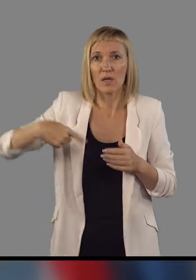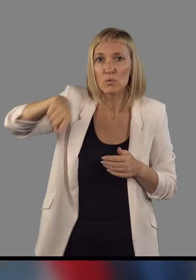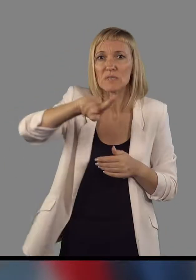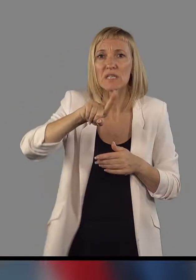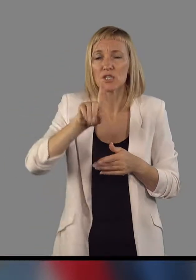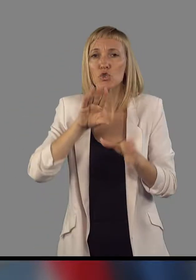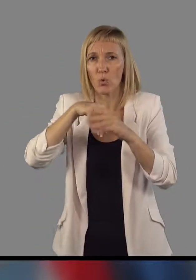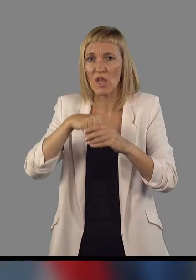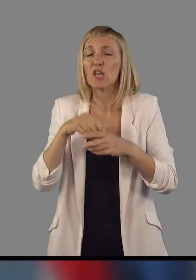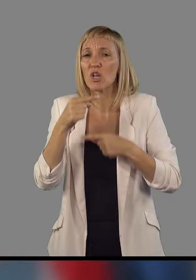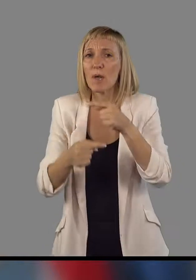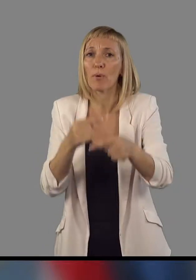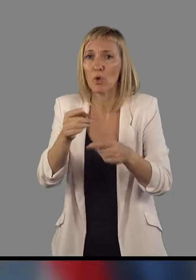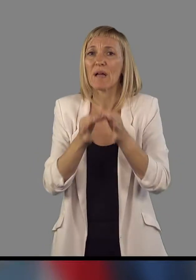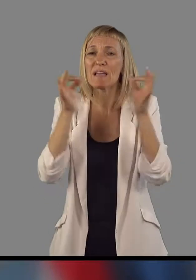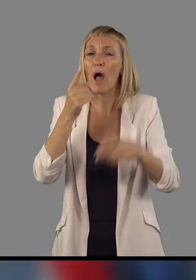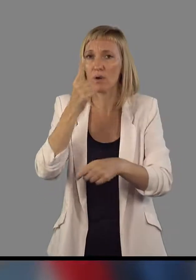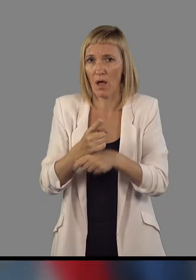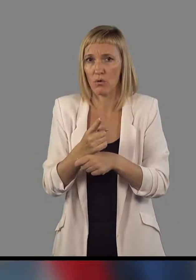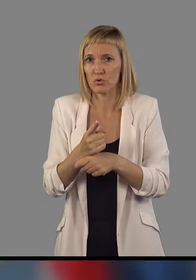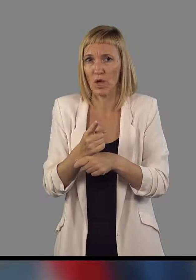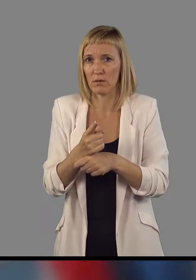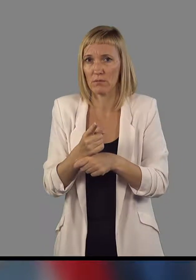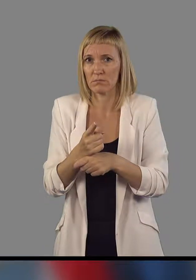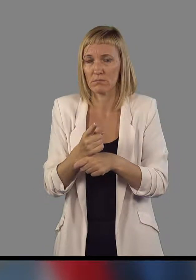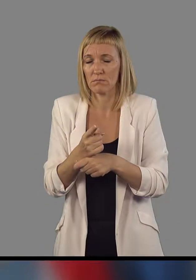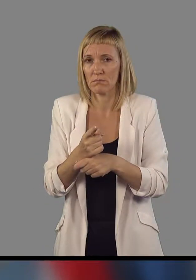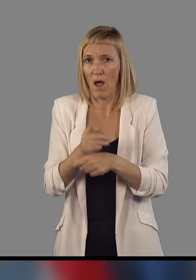na vest vseh udeležencev v postopkih javnega naročanja, da